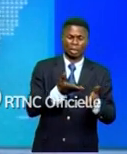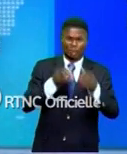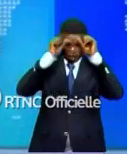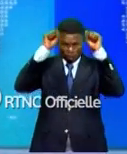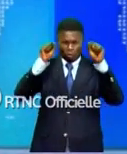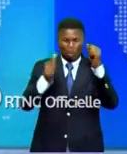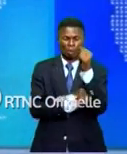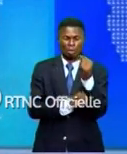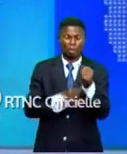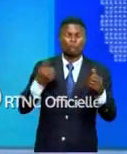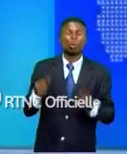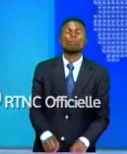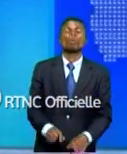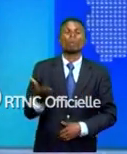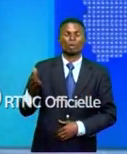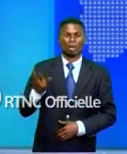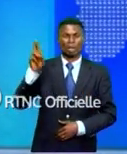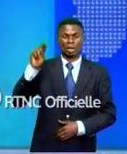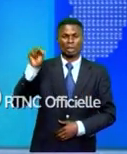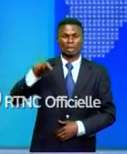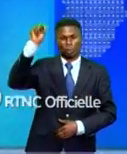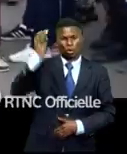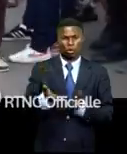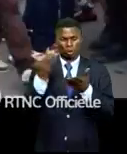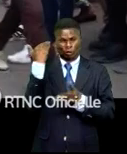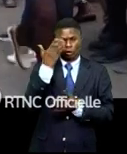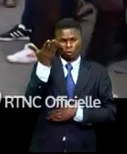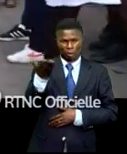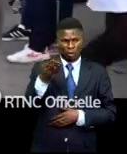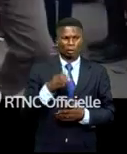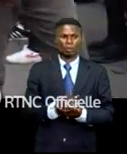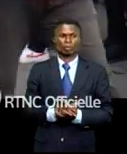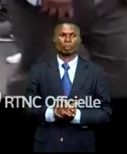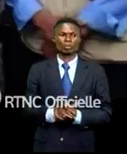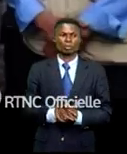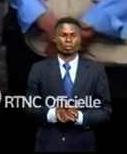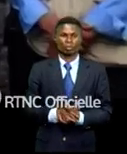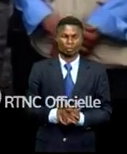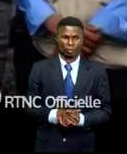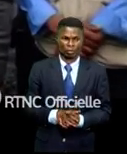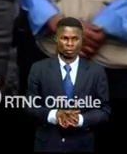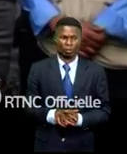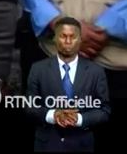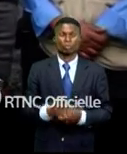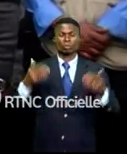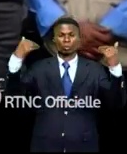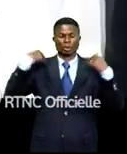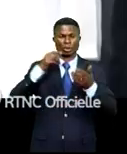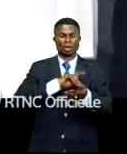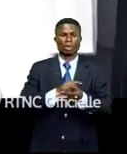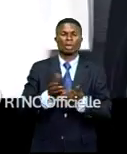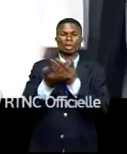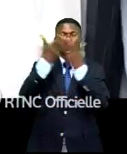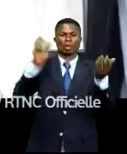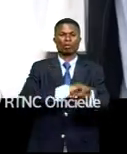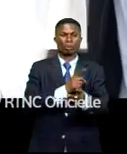aux victimes. C'est un reportage de la RTNC Nord qui vous suivait. Sous une forte émotion de la population et des officiers à Goma et Nyiragongo,